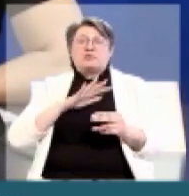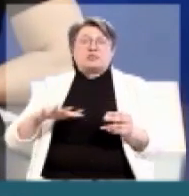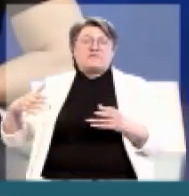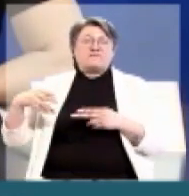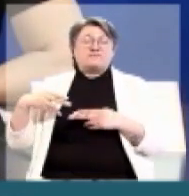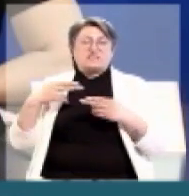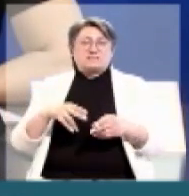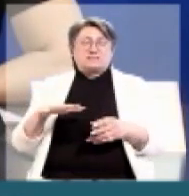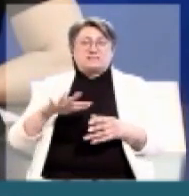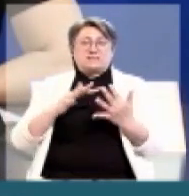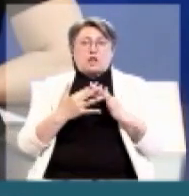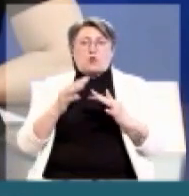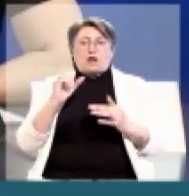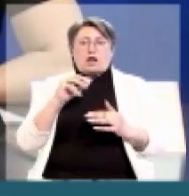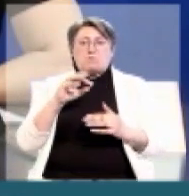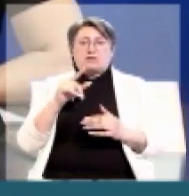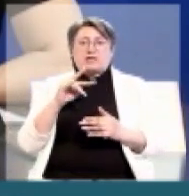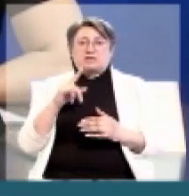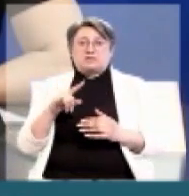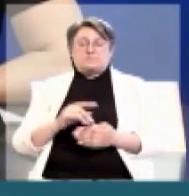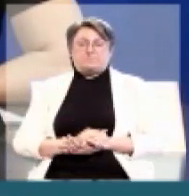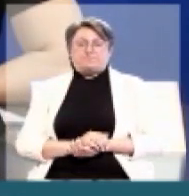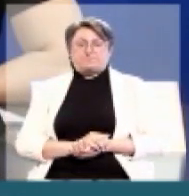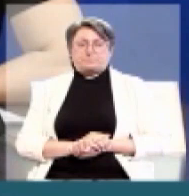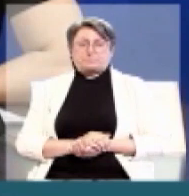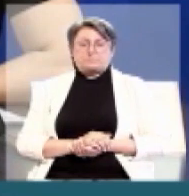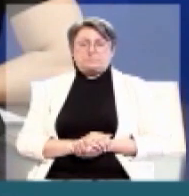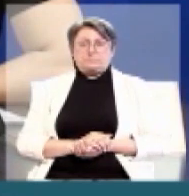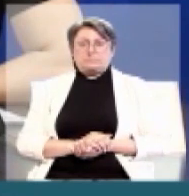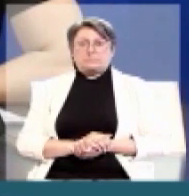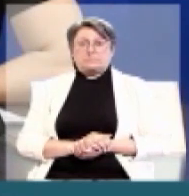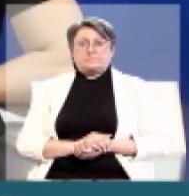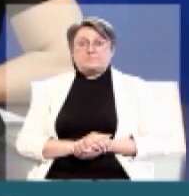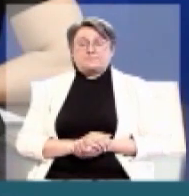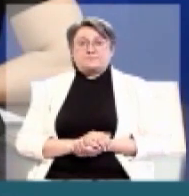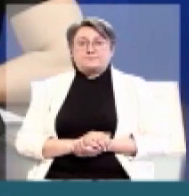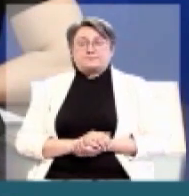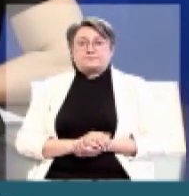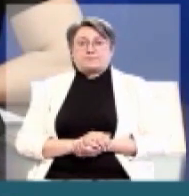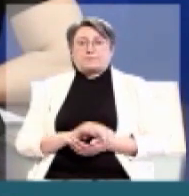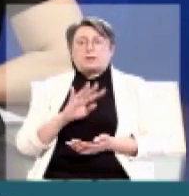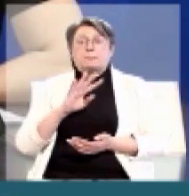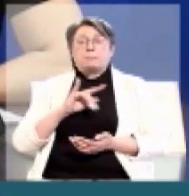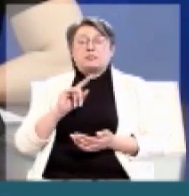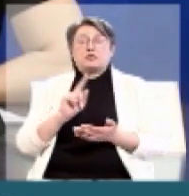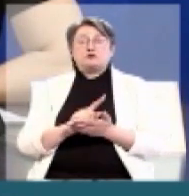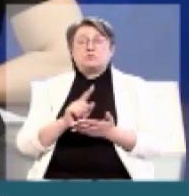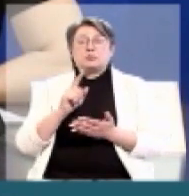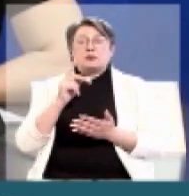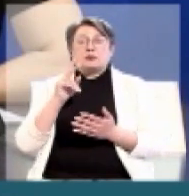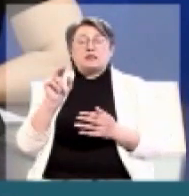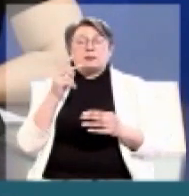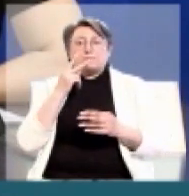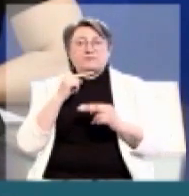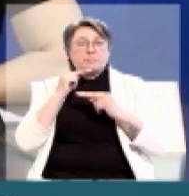ұзындығы 14.1 шақырым жол жөнделіп, ауылымыздың жол саласы жақсаратын болады, сапасы. Амангелді